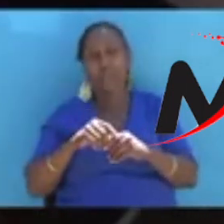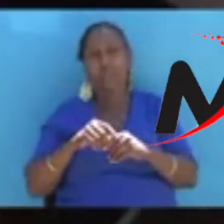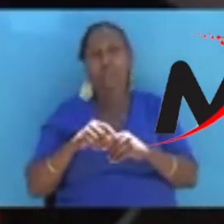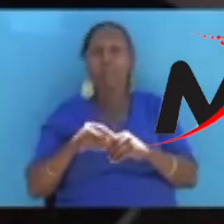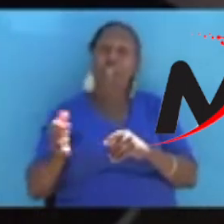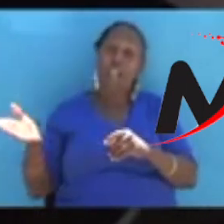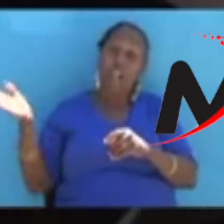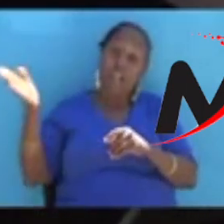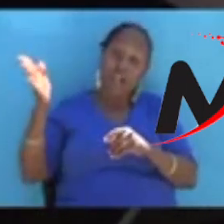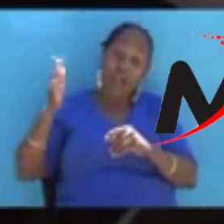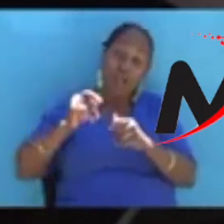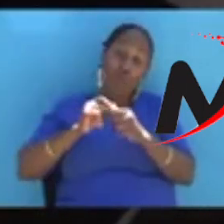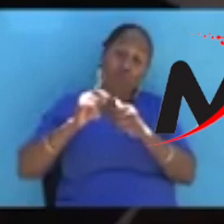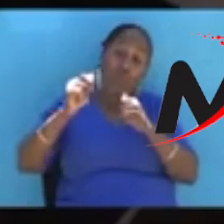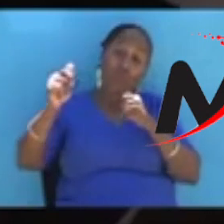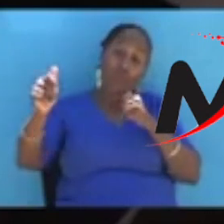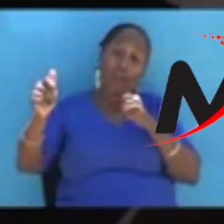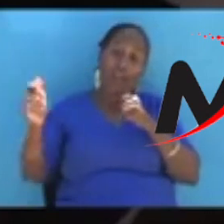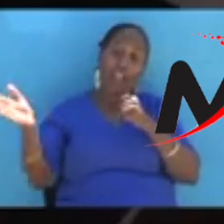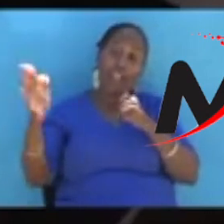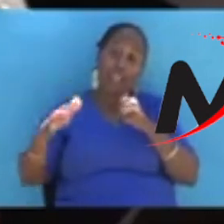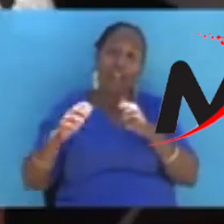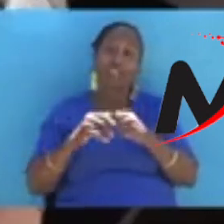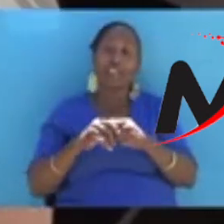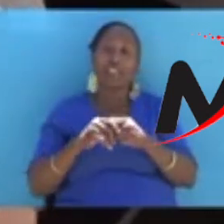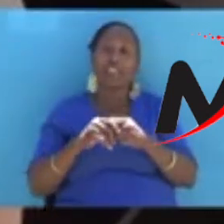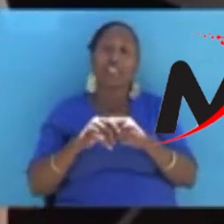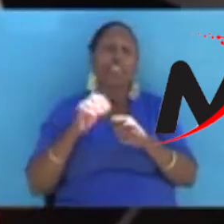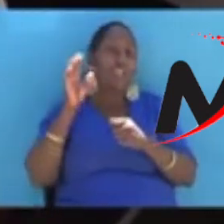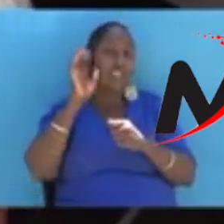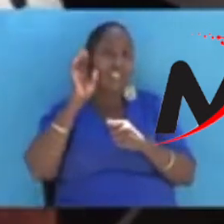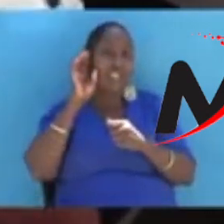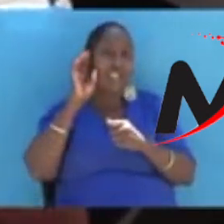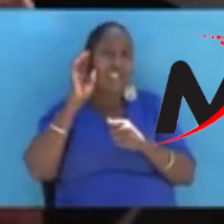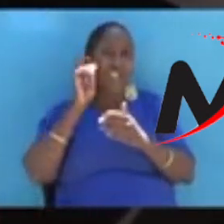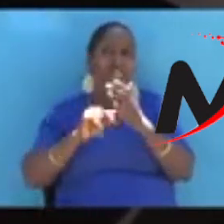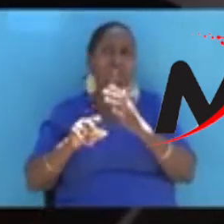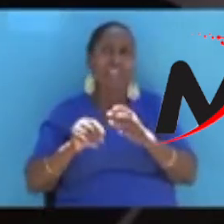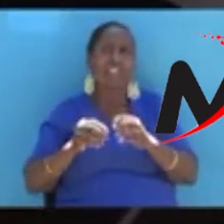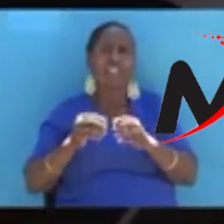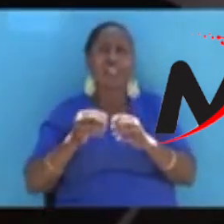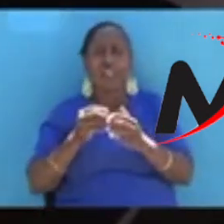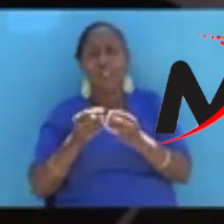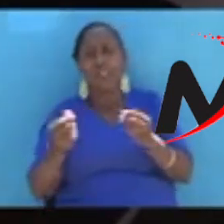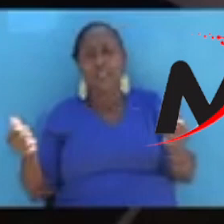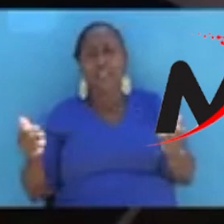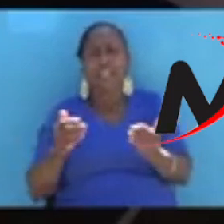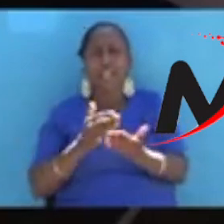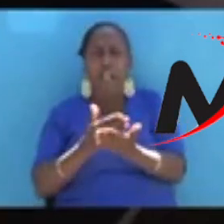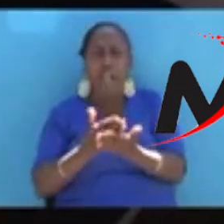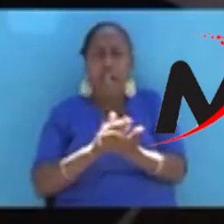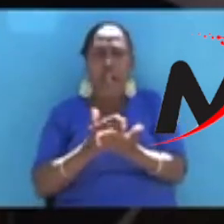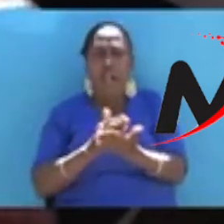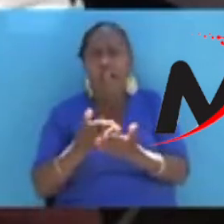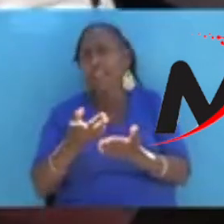Kirinyaga nifike mpaka hapa nisikie kumegawanywa vitu, nikose kuomba kitu